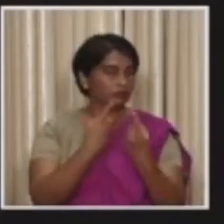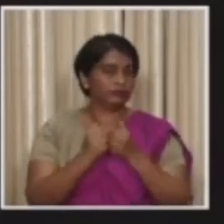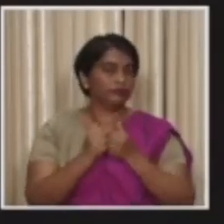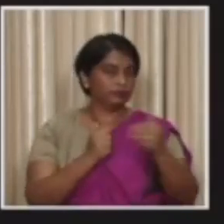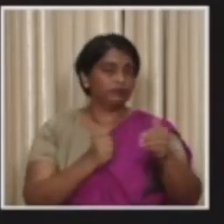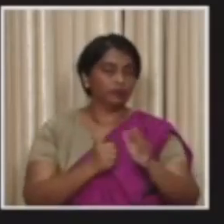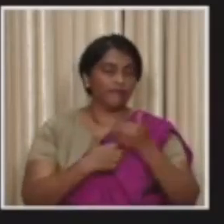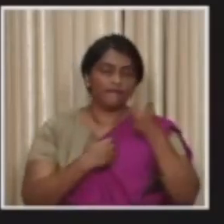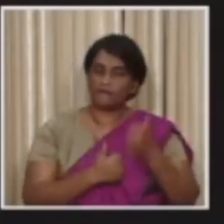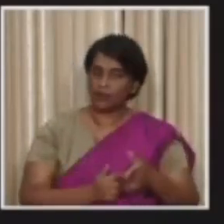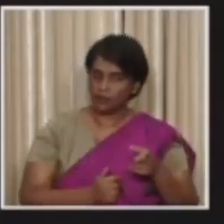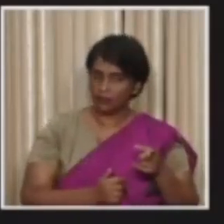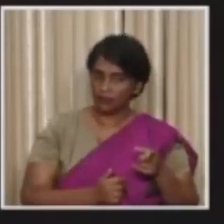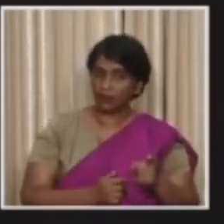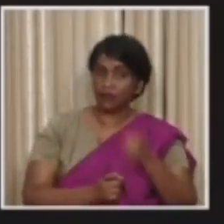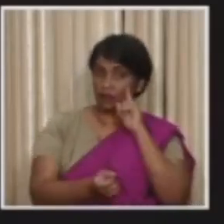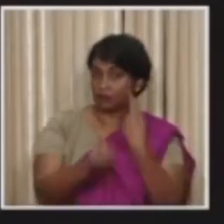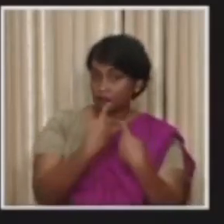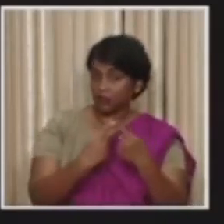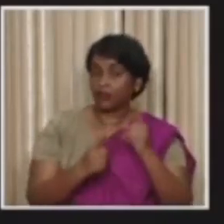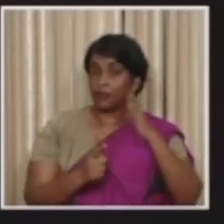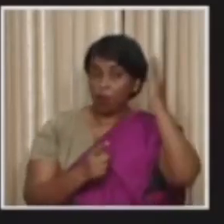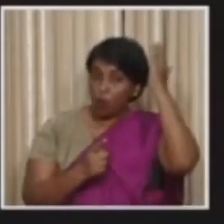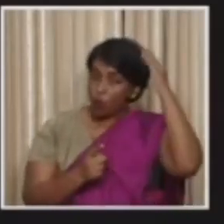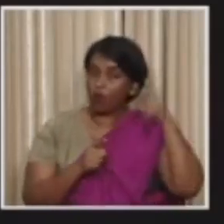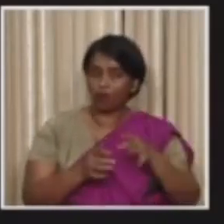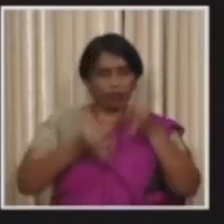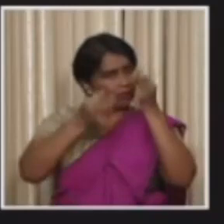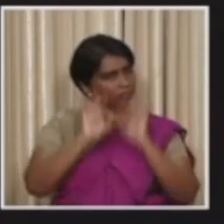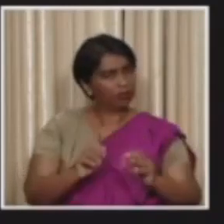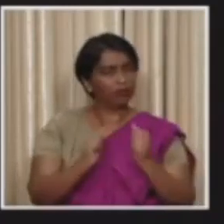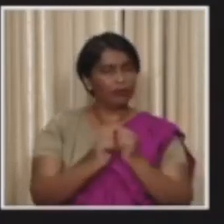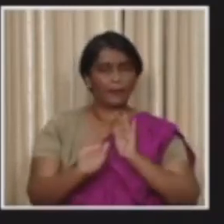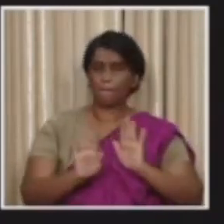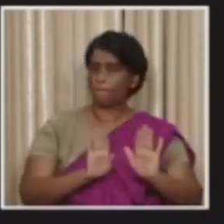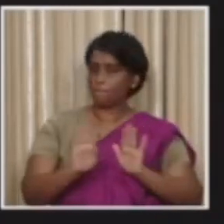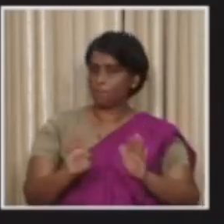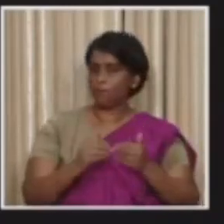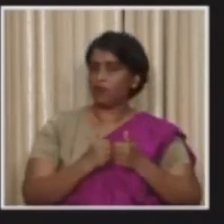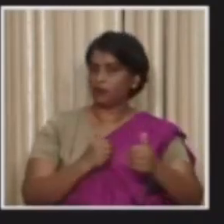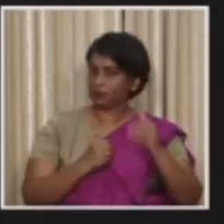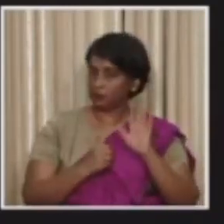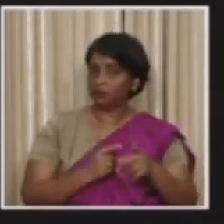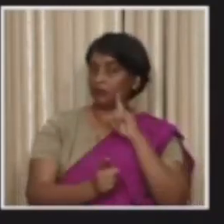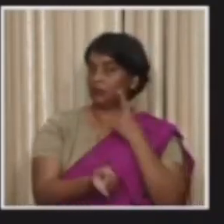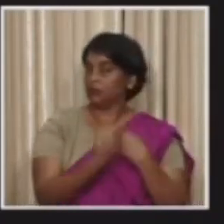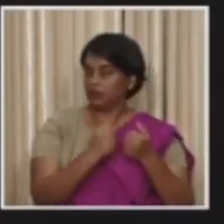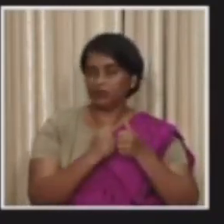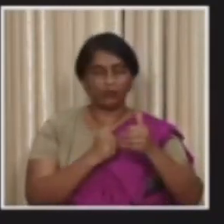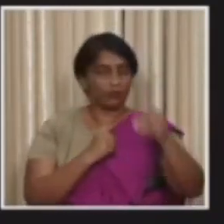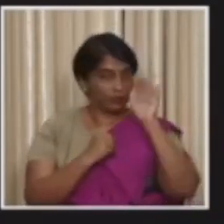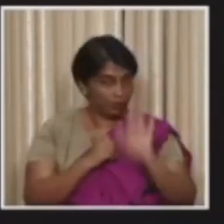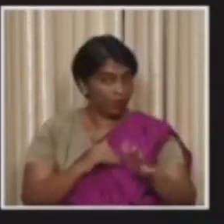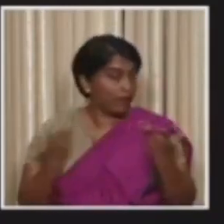කිරීම ඉතාමත්ම වැදගත්. විමර්ශනය මුල් අවස්ථාවේදී නිසි ආකාරයට කළමනාකරණය කරගෙන ඒ විමර්ශනය පවත්වාගෙන